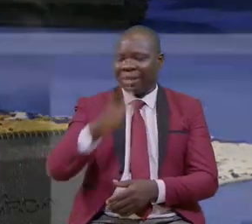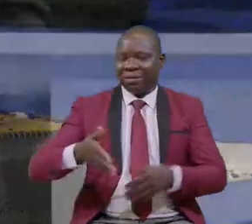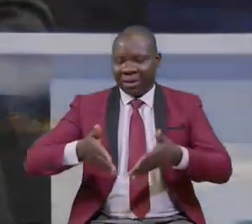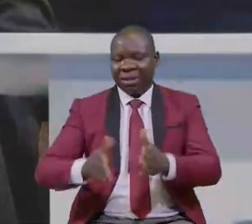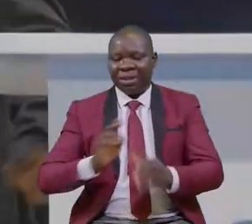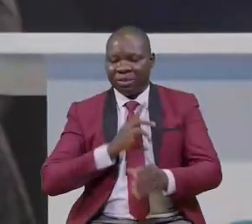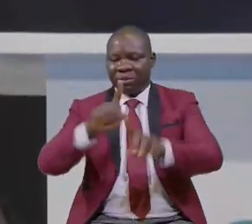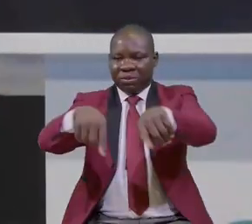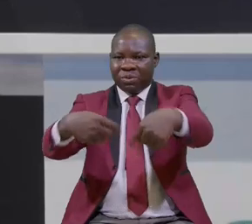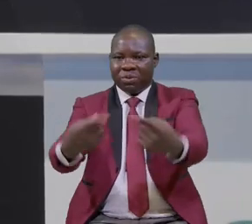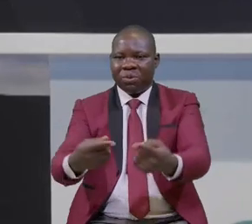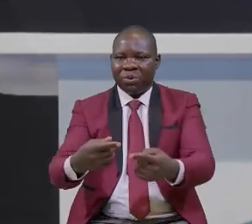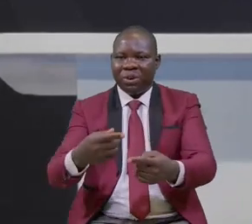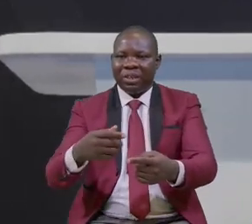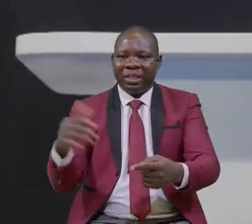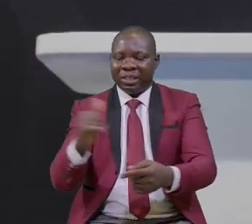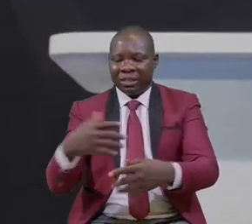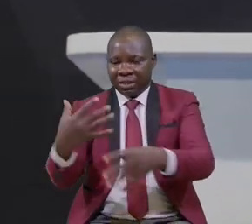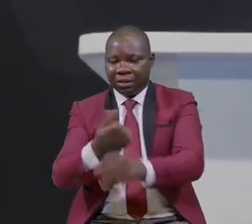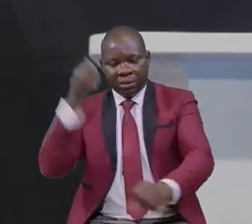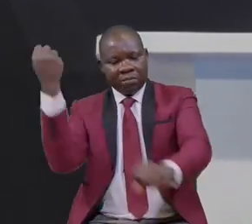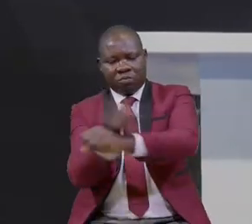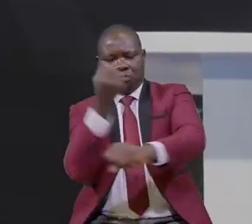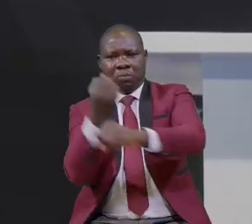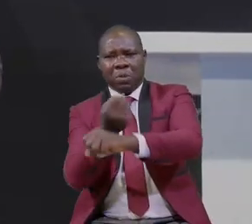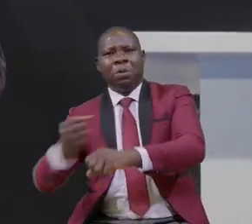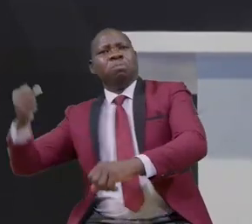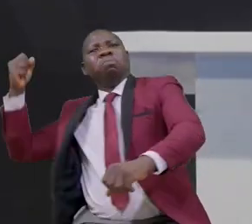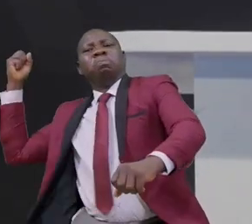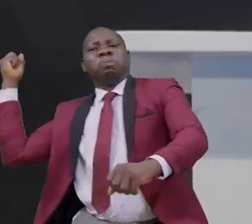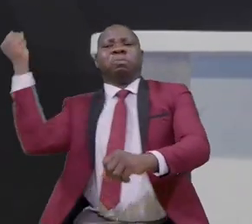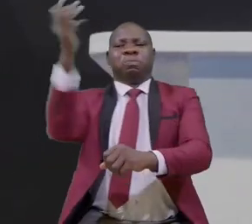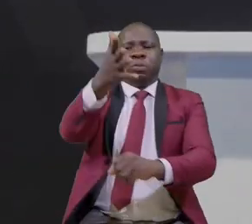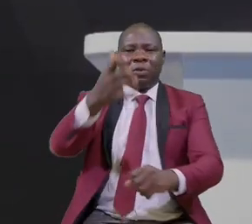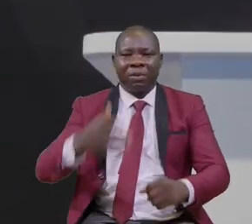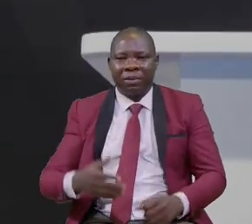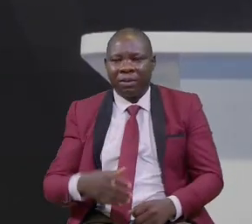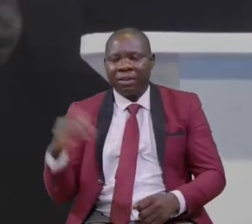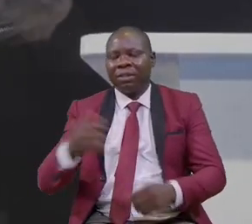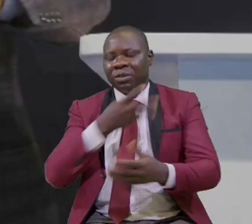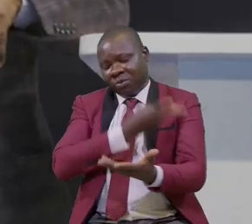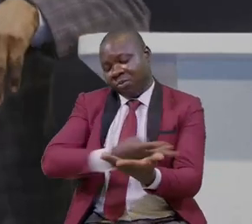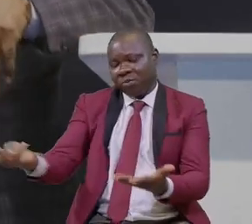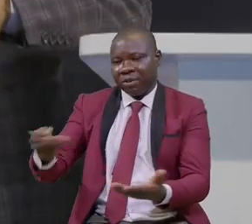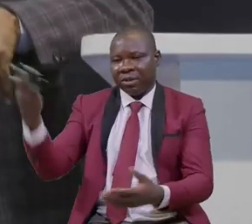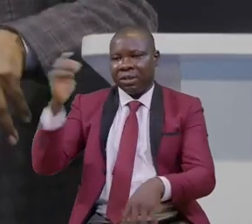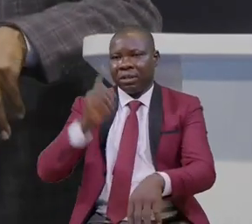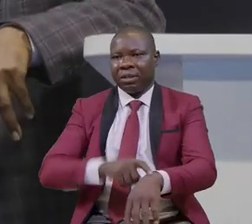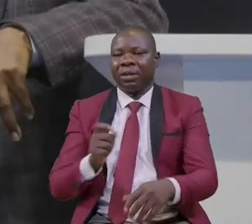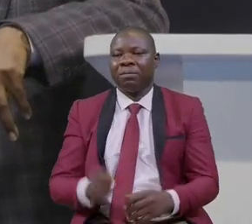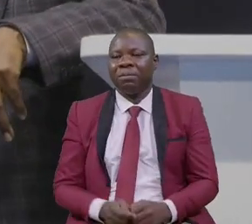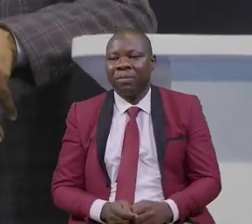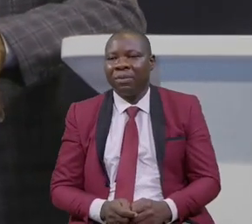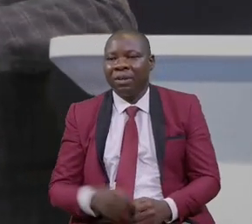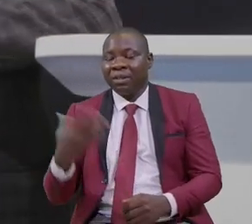qu'ils ne vont nous jamais laisser partir, ils prennent des pierres et ils lancent. Ils perdent leur temps.